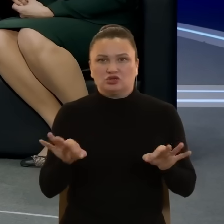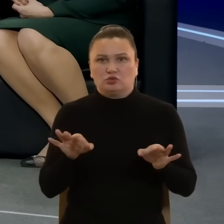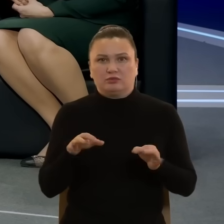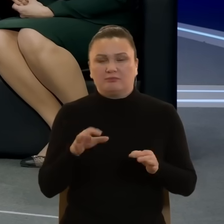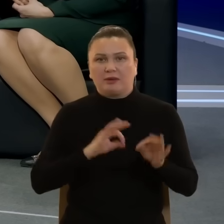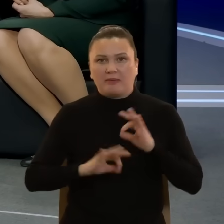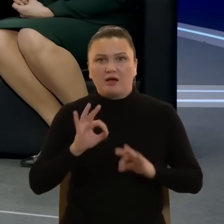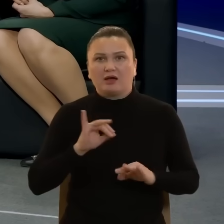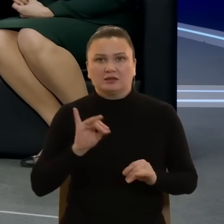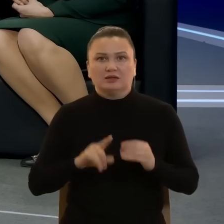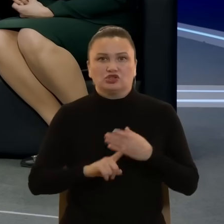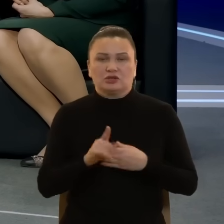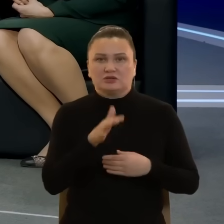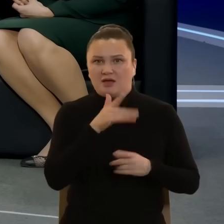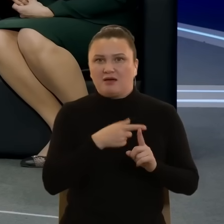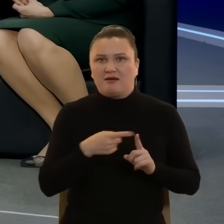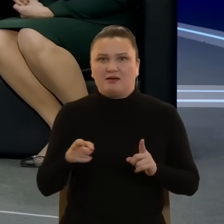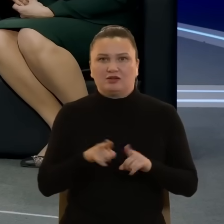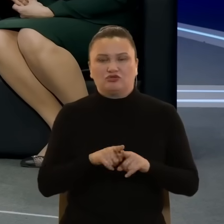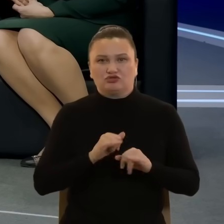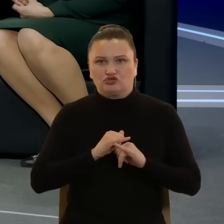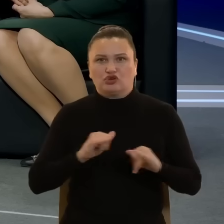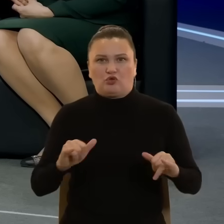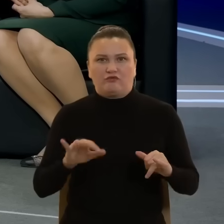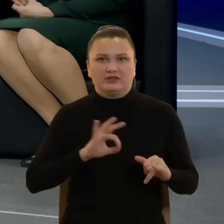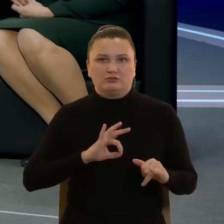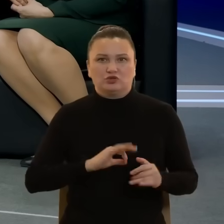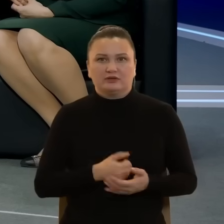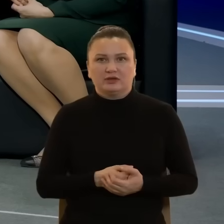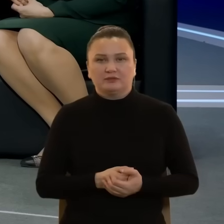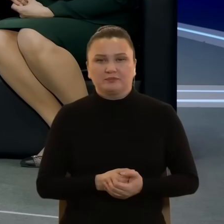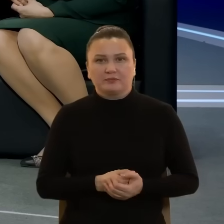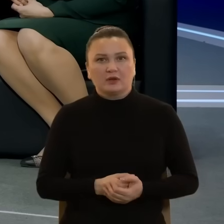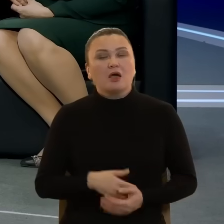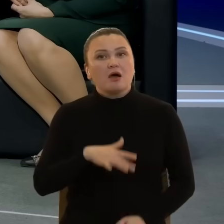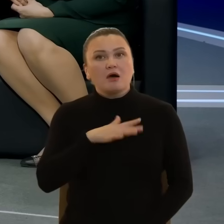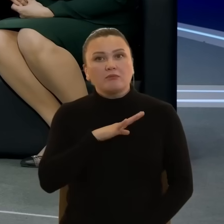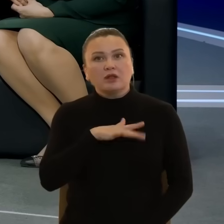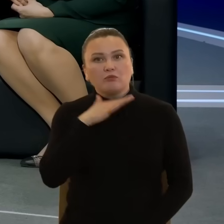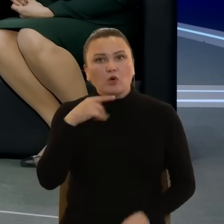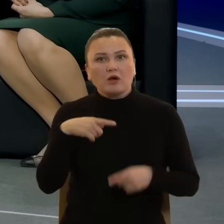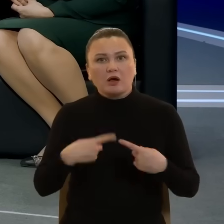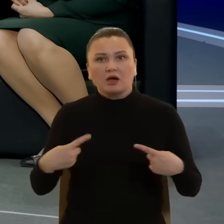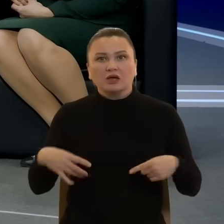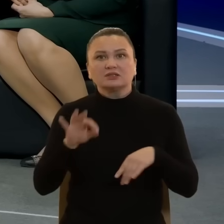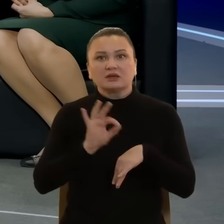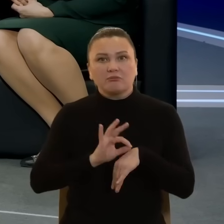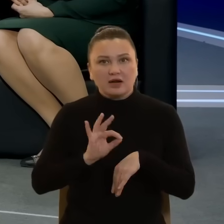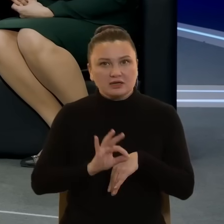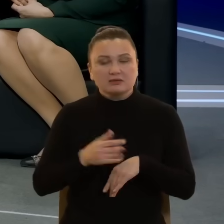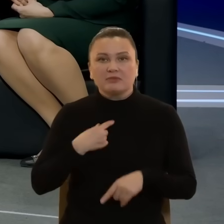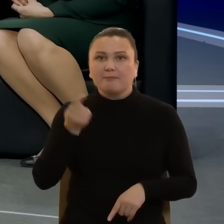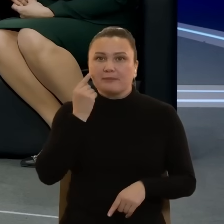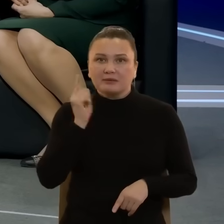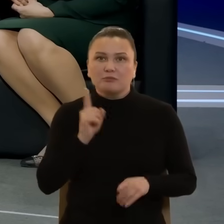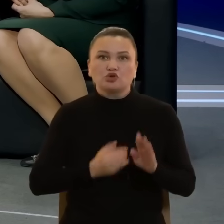и началась эра их такого широкого клинического использования. Но вот было множество разных болезней, и мы понимаем,